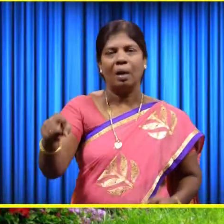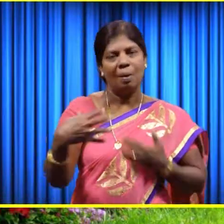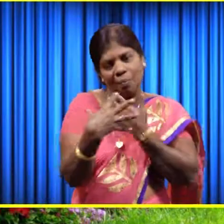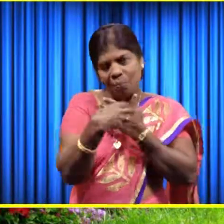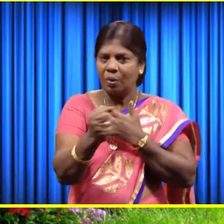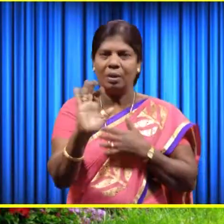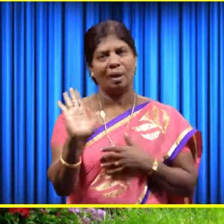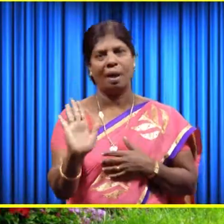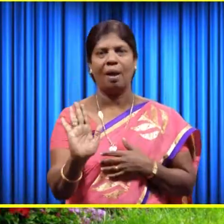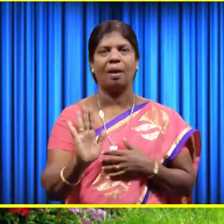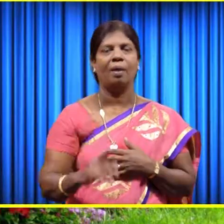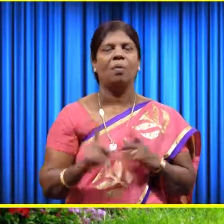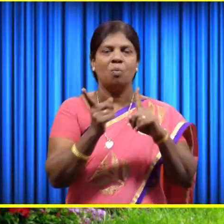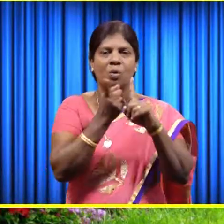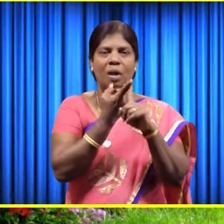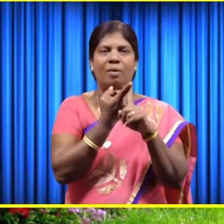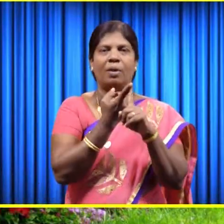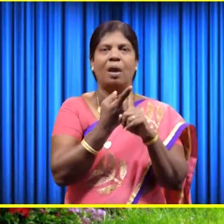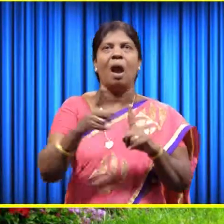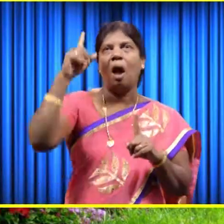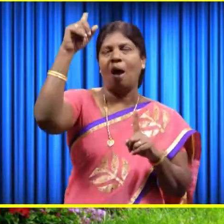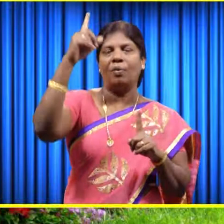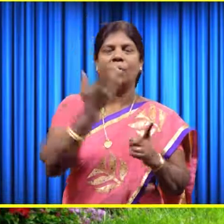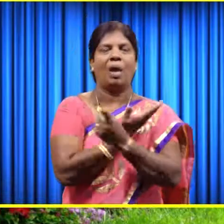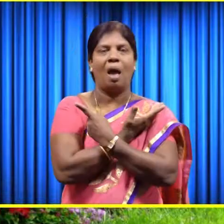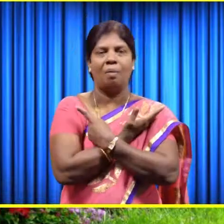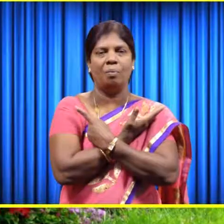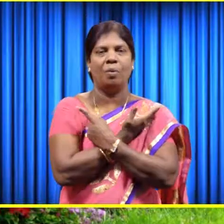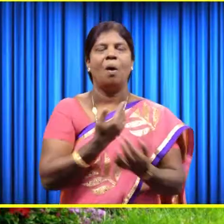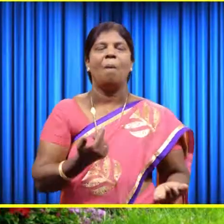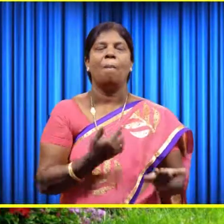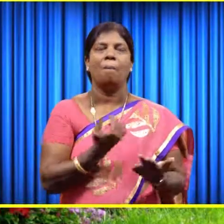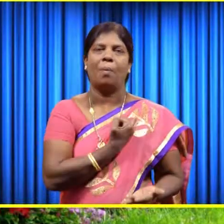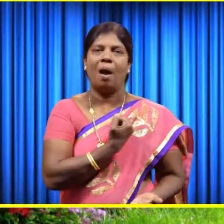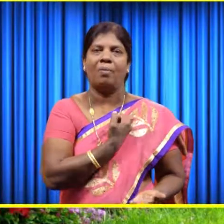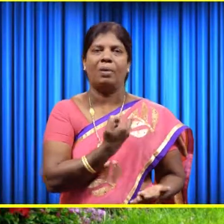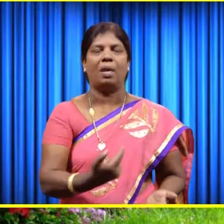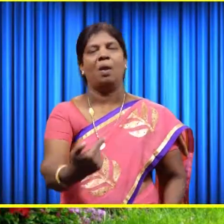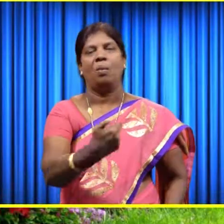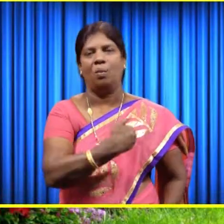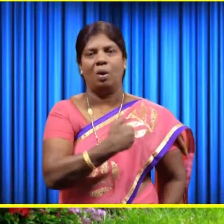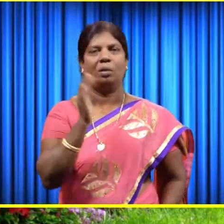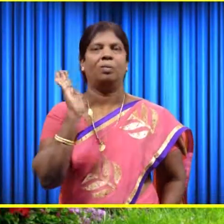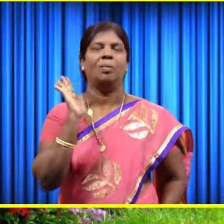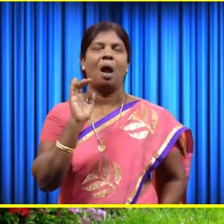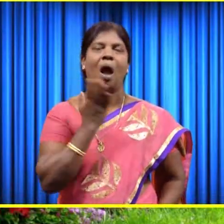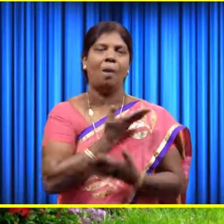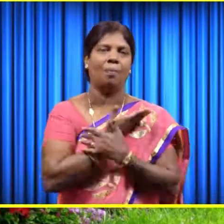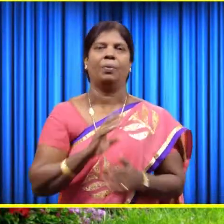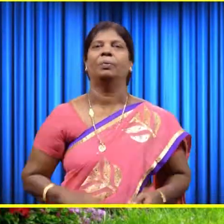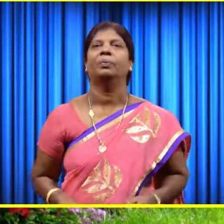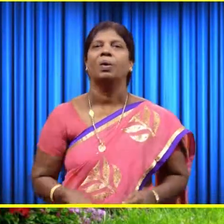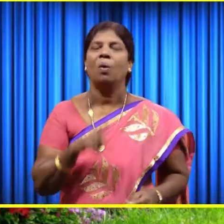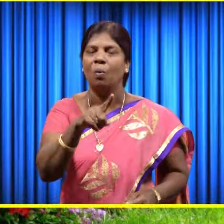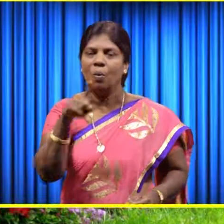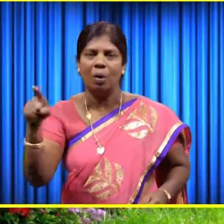புரிந்து கொண்டீர்களா? முதலாவது, அவருடைய அன்பு பாவத்தை உணர்த்தும் அன்பு. உங்களுடைய இயல்பான